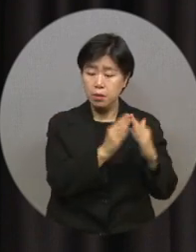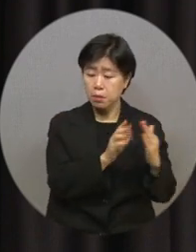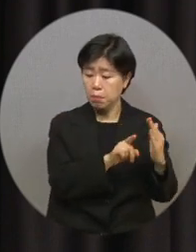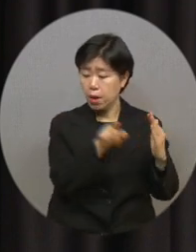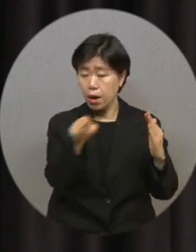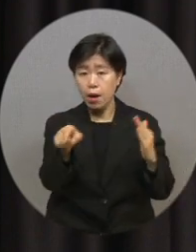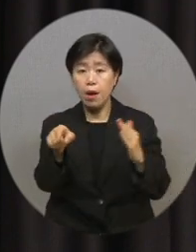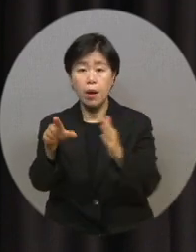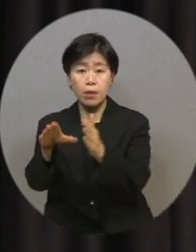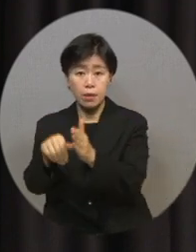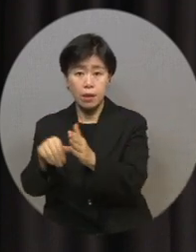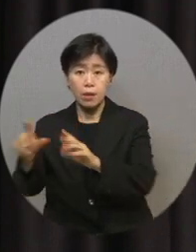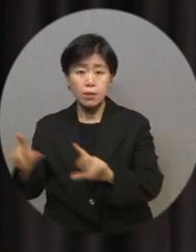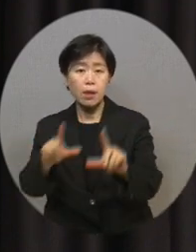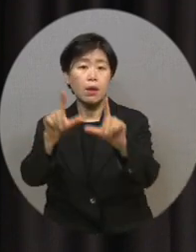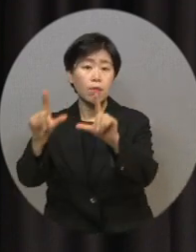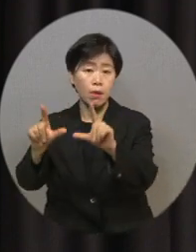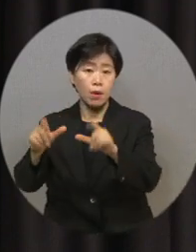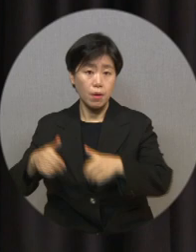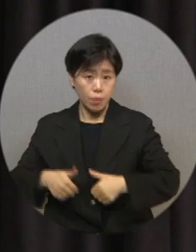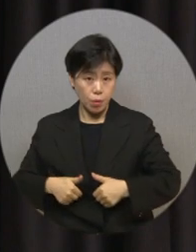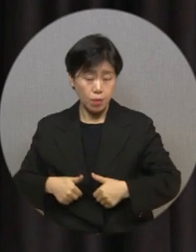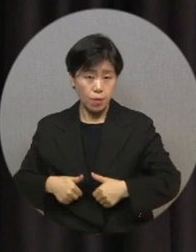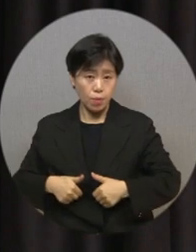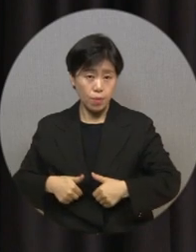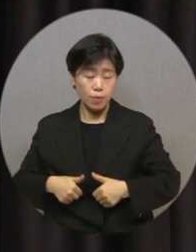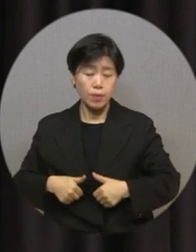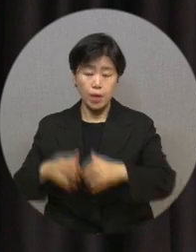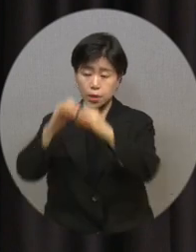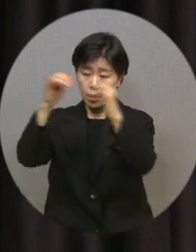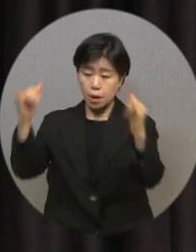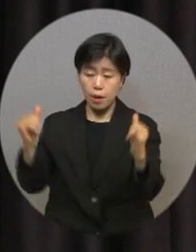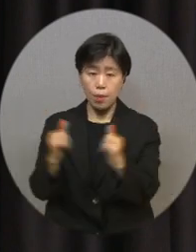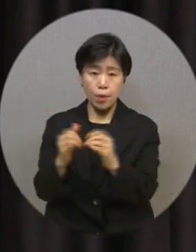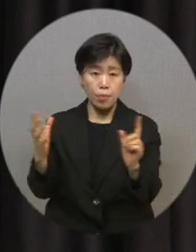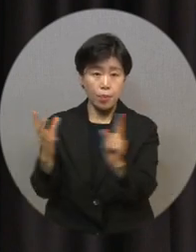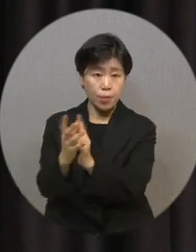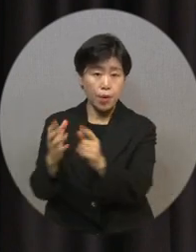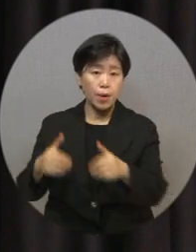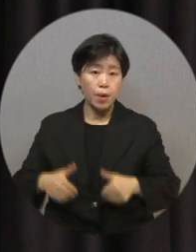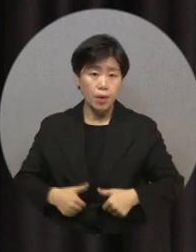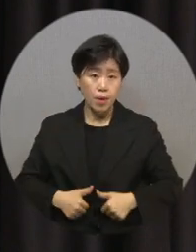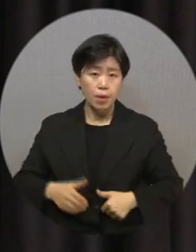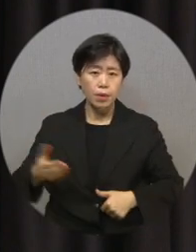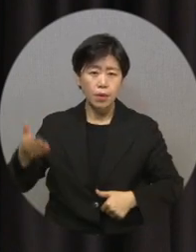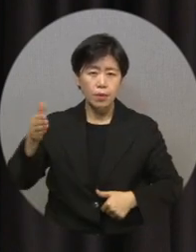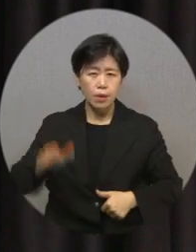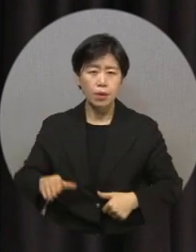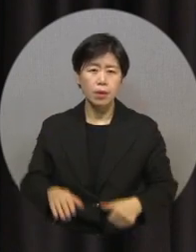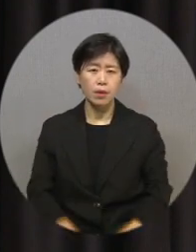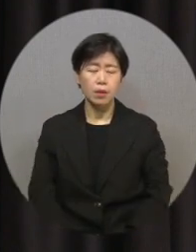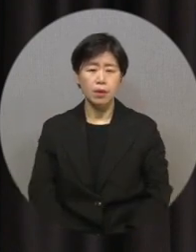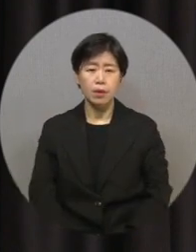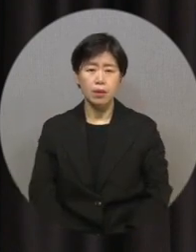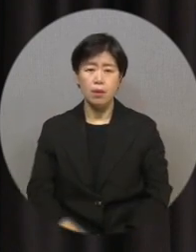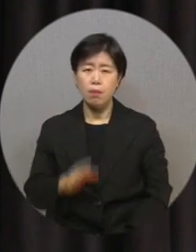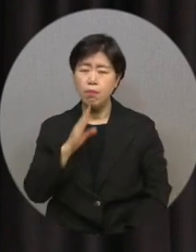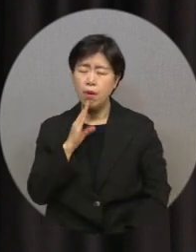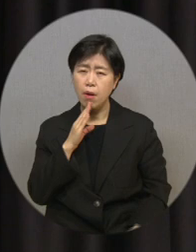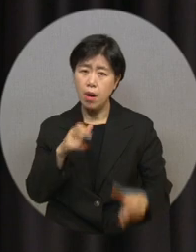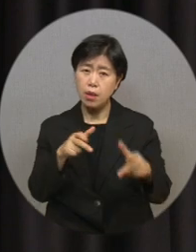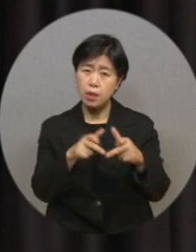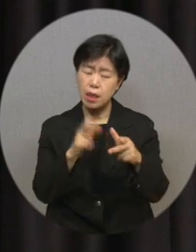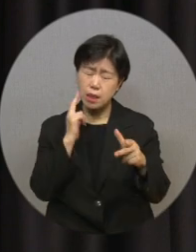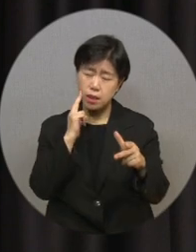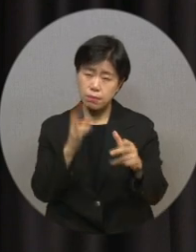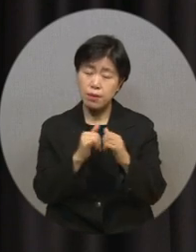나와서 그 생활하고 하셔야 되는데 실질적으로는 어 장애가 아주 심하신 분들은